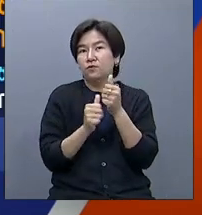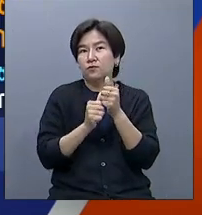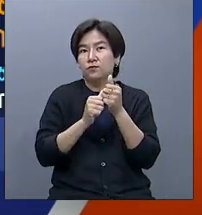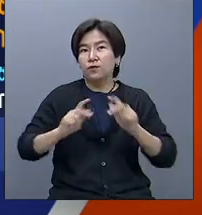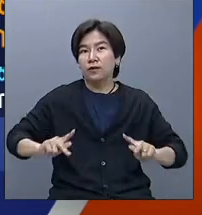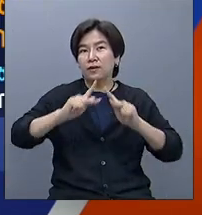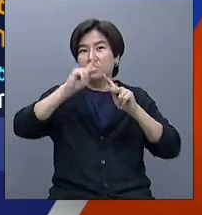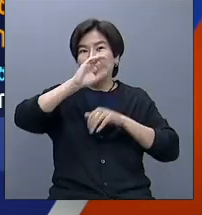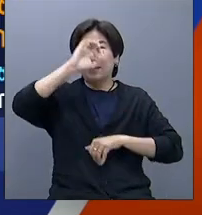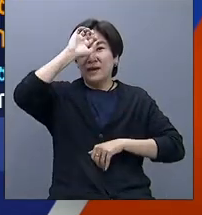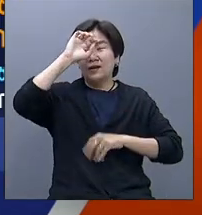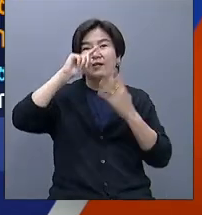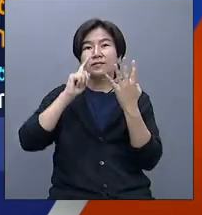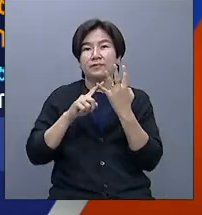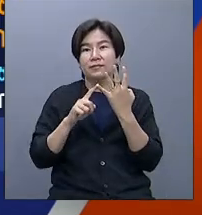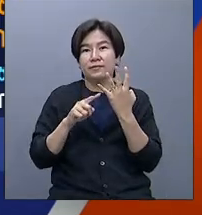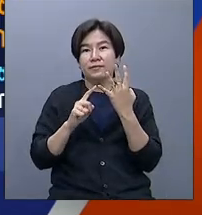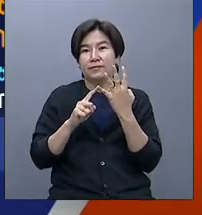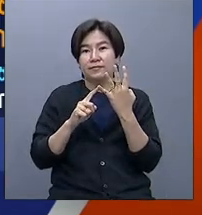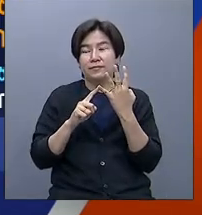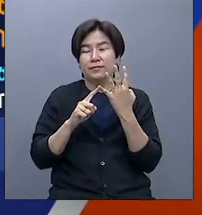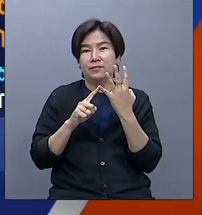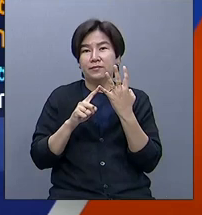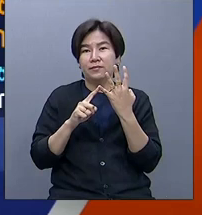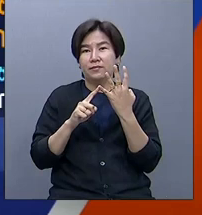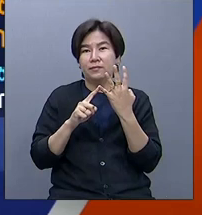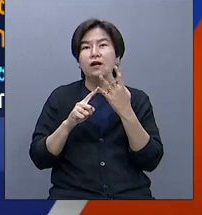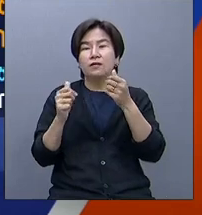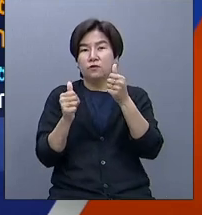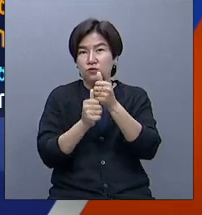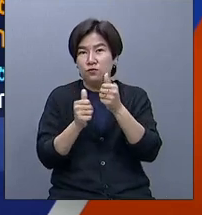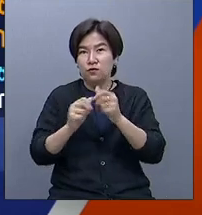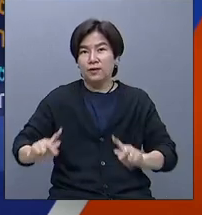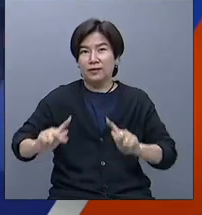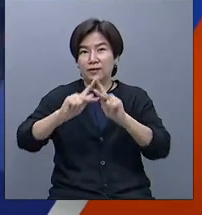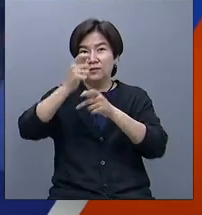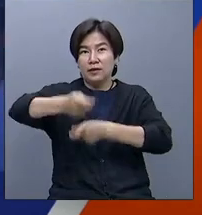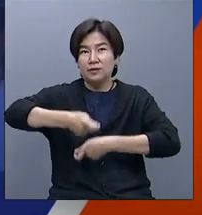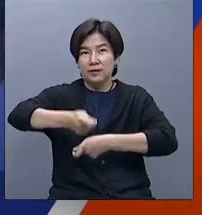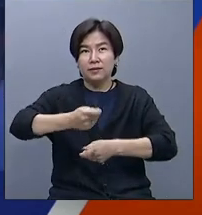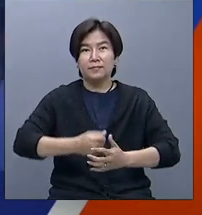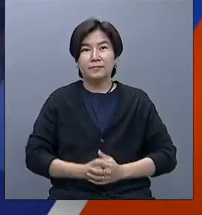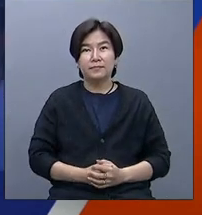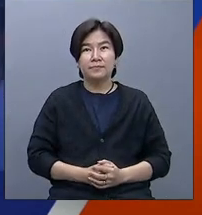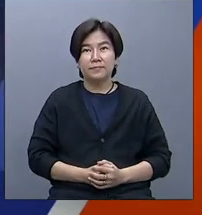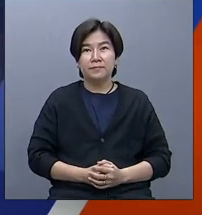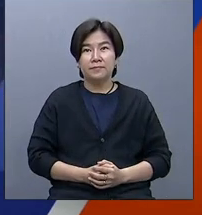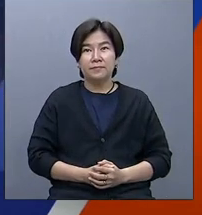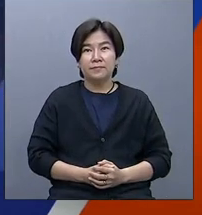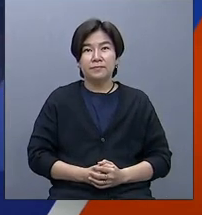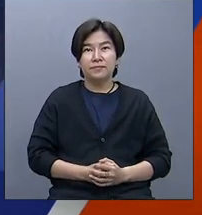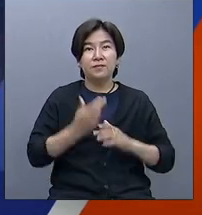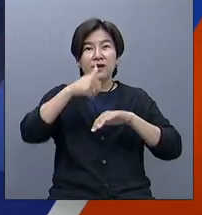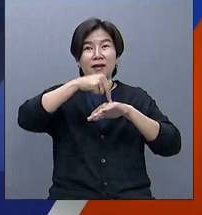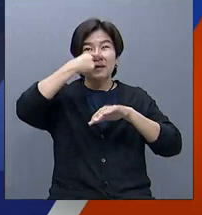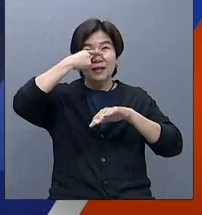และนายอนุชานาคาสัยจะนั่งรัฐมนตรีช่วยเกษตรด้วยครับส่วนพรรคชาติไทยพัฒนามีโควตาเดียวนะ